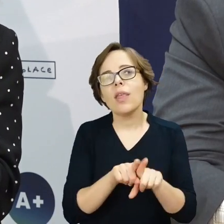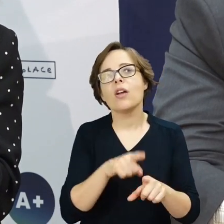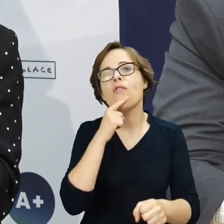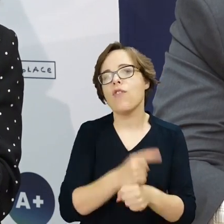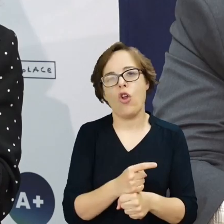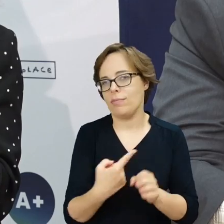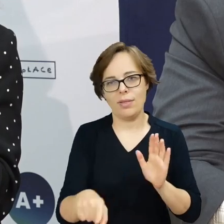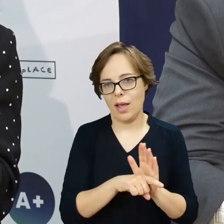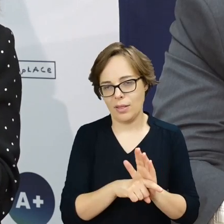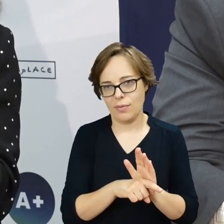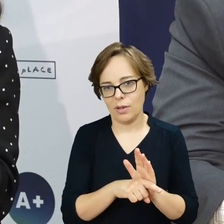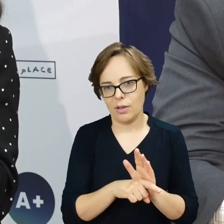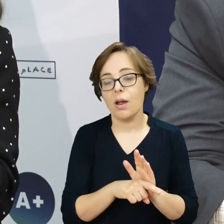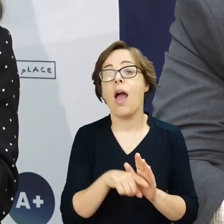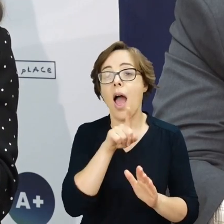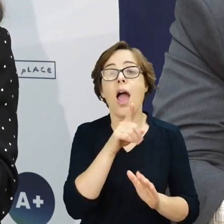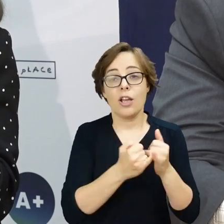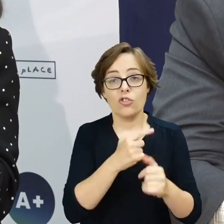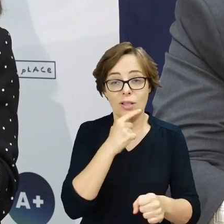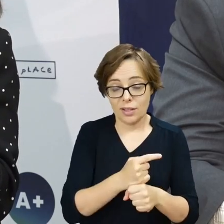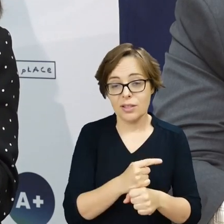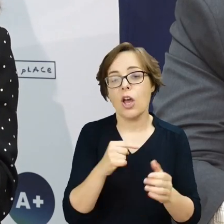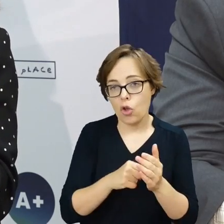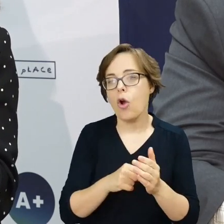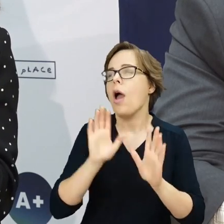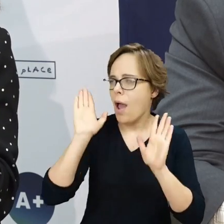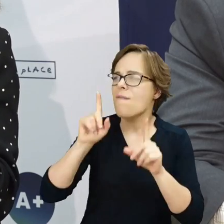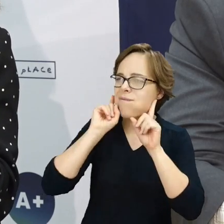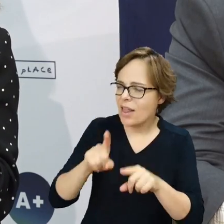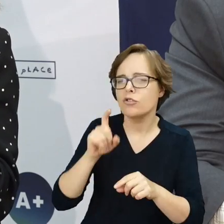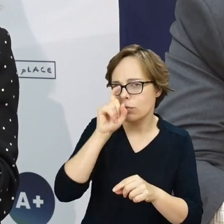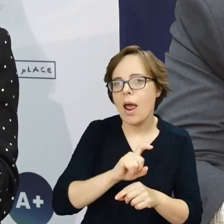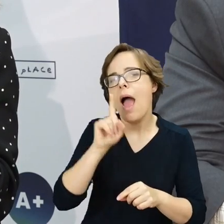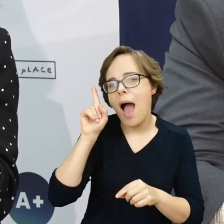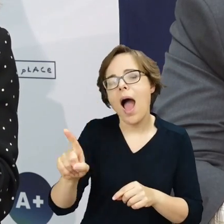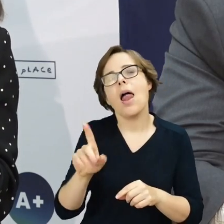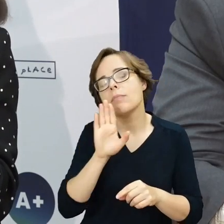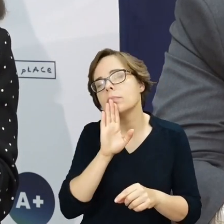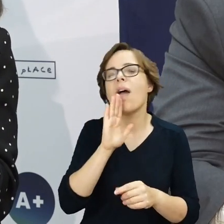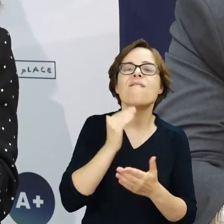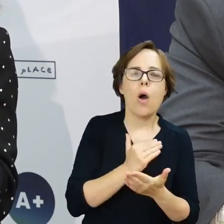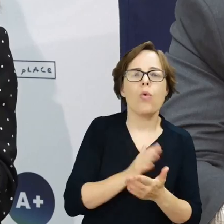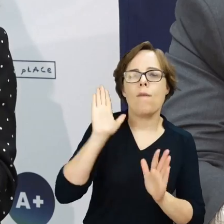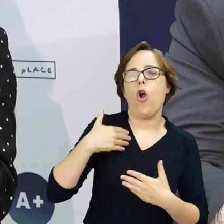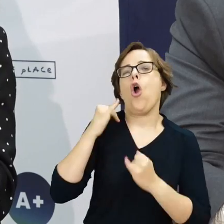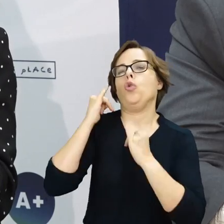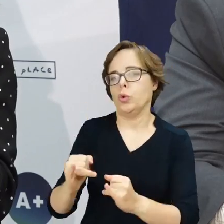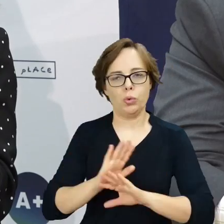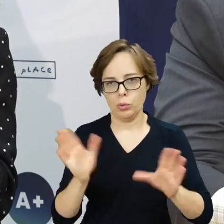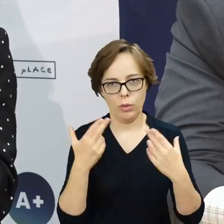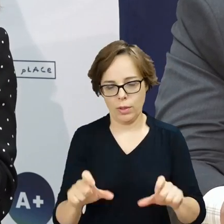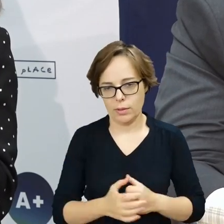warunkowe umorzenie postępowania. Natomiast to, co jest najważniejsze, to to, że w uzasadnieniach pojawia się zawsze argument niskiej